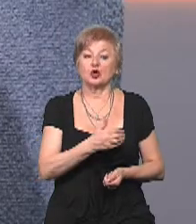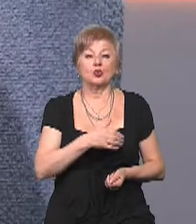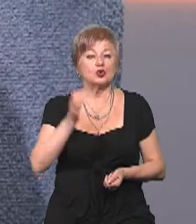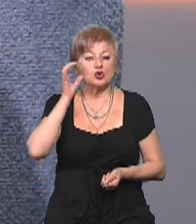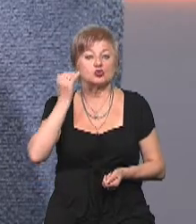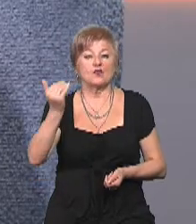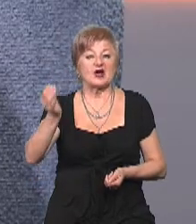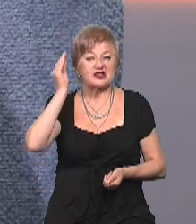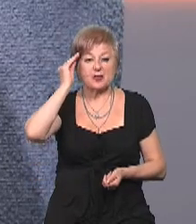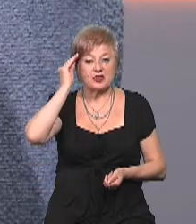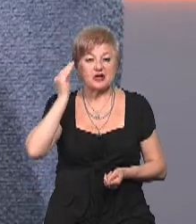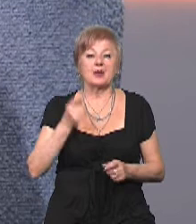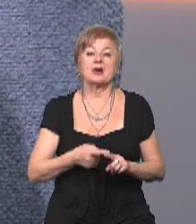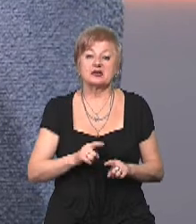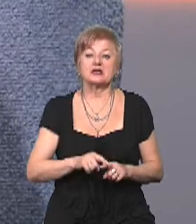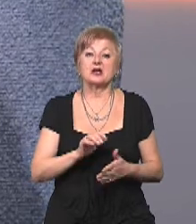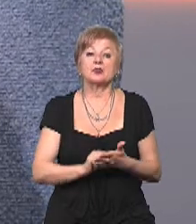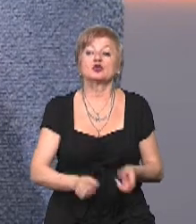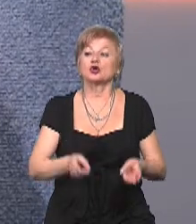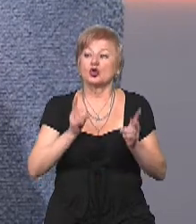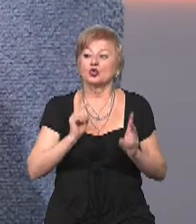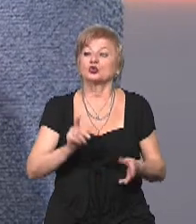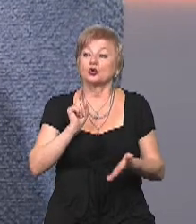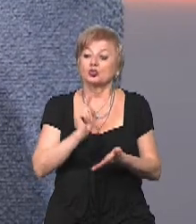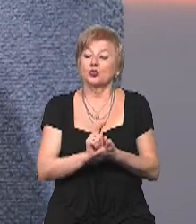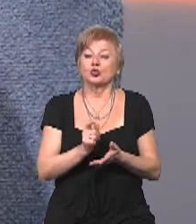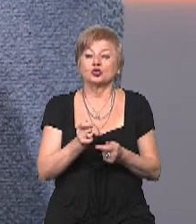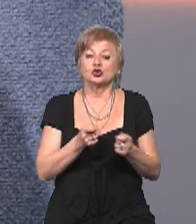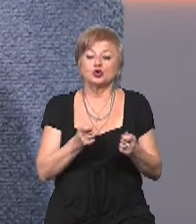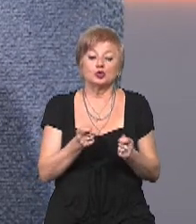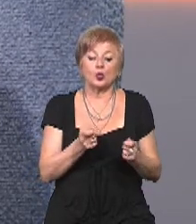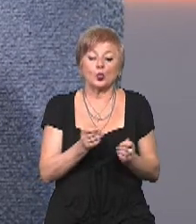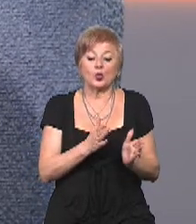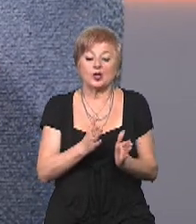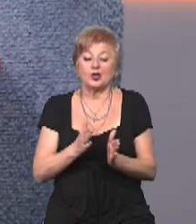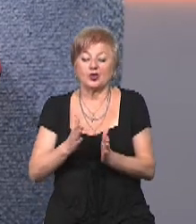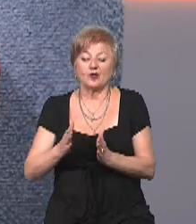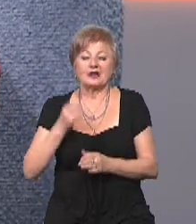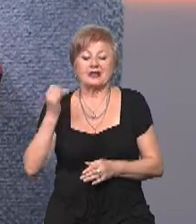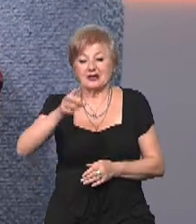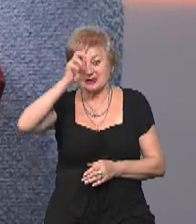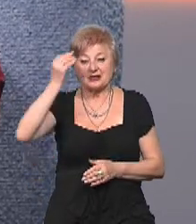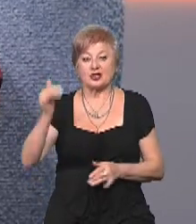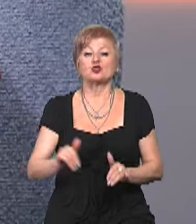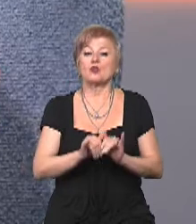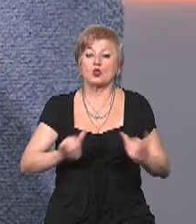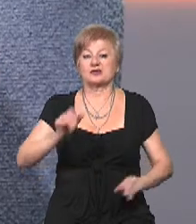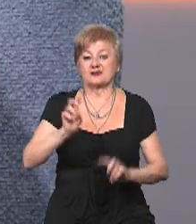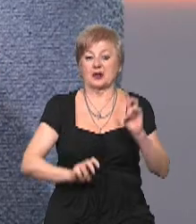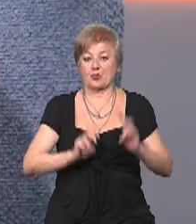вашу думку з цього приводу. Хто має лобіювати інтереси держави у сфері розвитку її